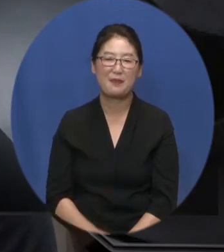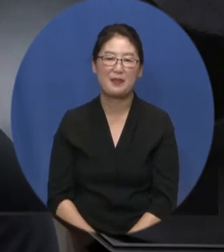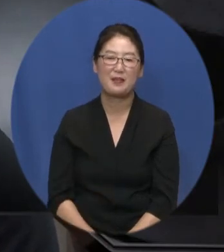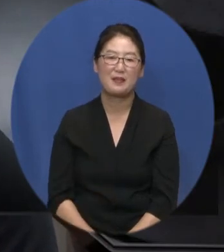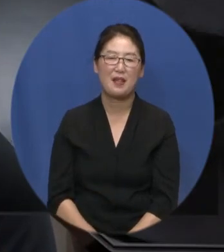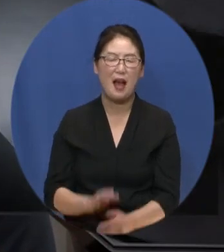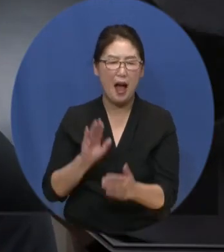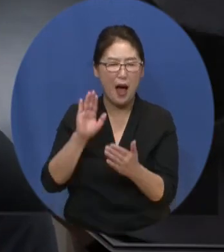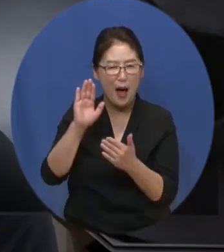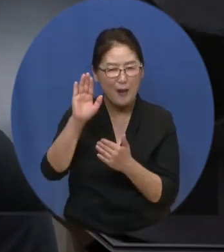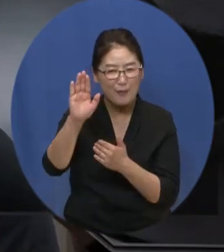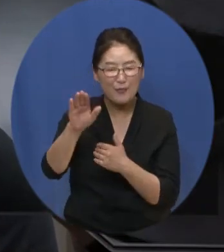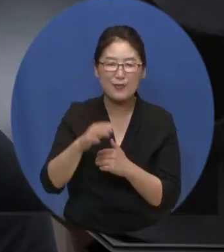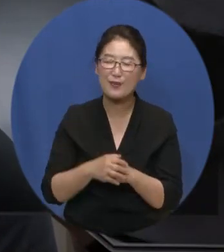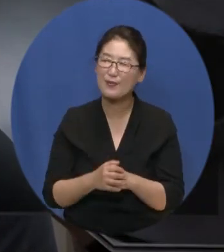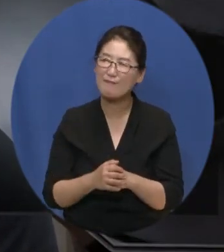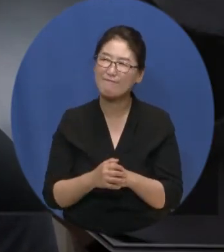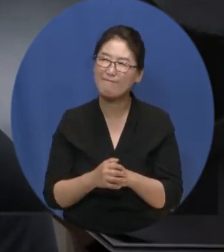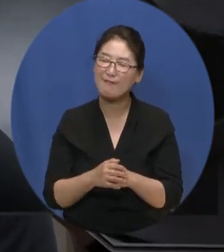언제인지 모르겠지만